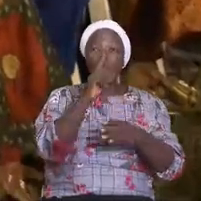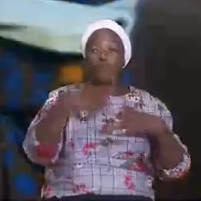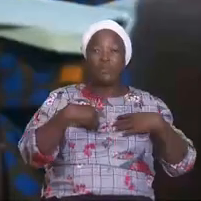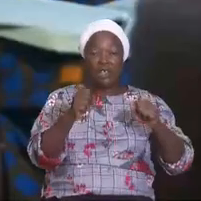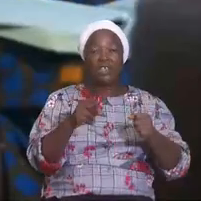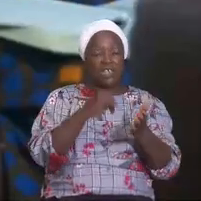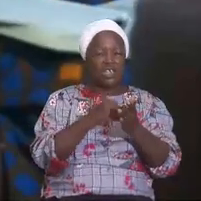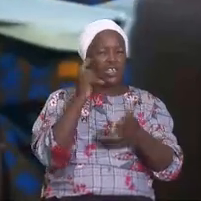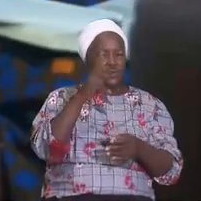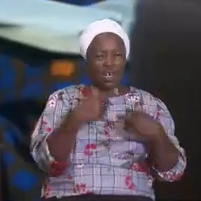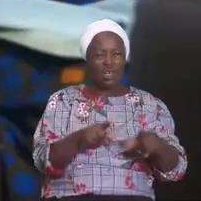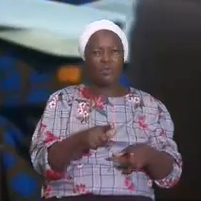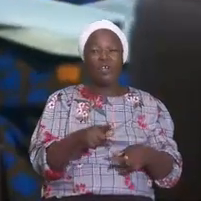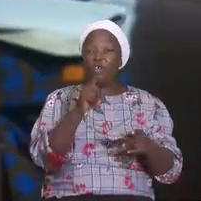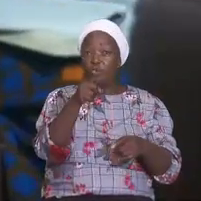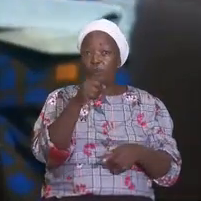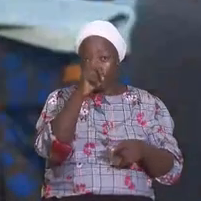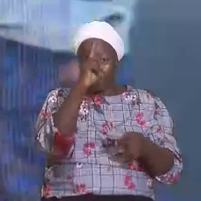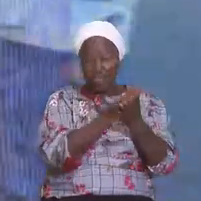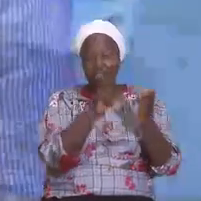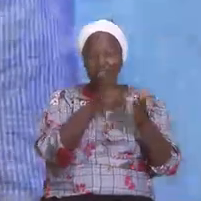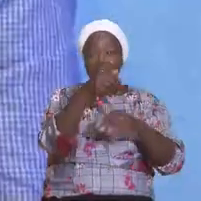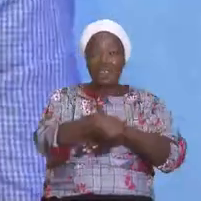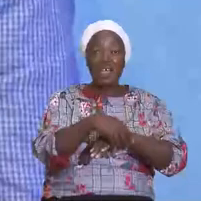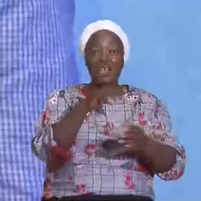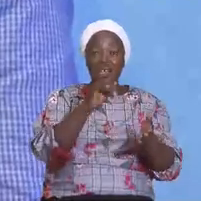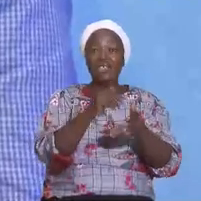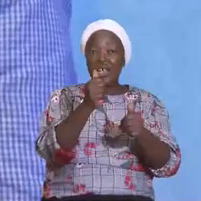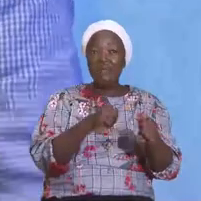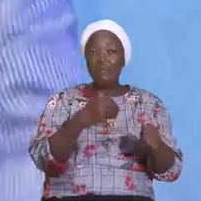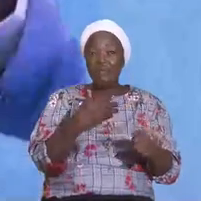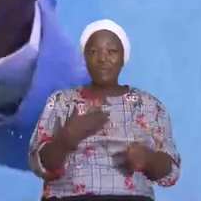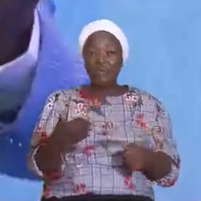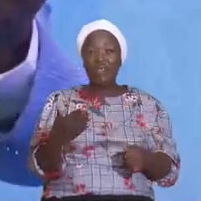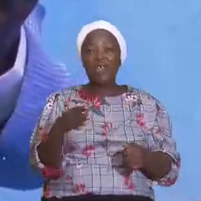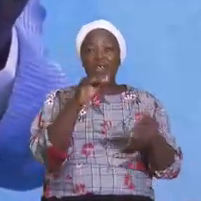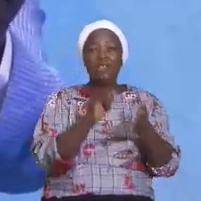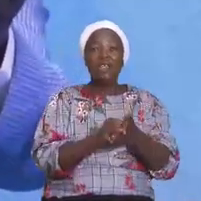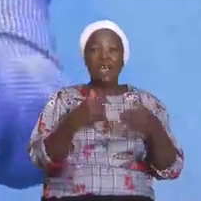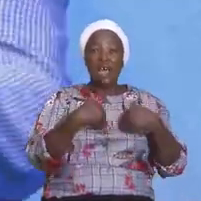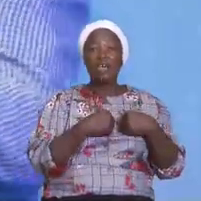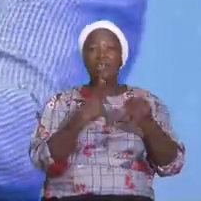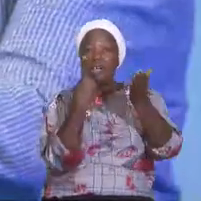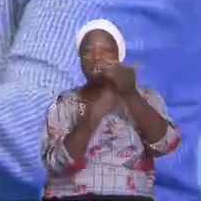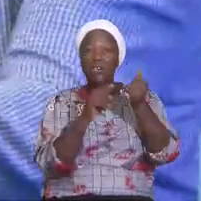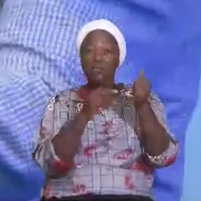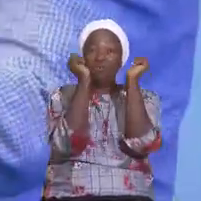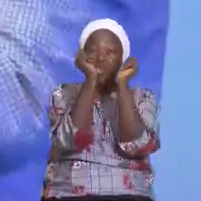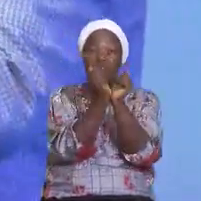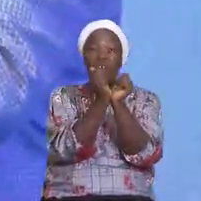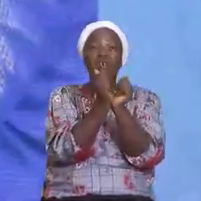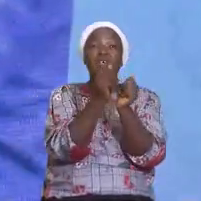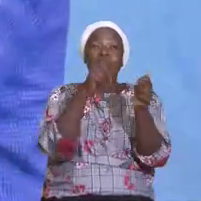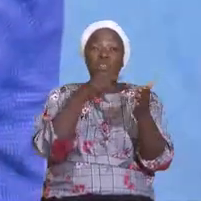sauvé, ça va arriver. Tu crois ce soir que tu seras guéri, ça va arriver. Tu crois ce soir